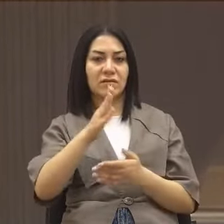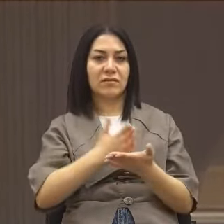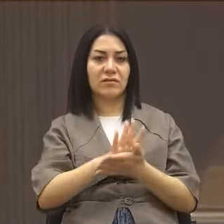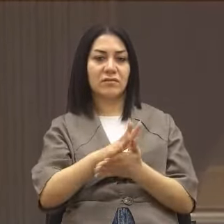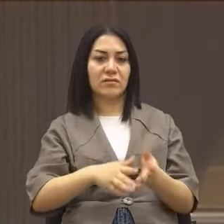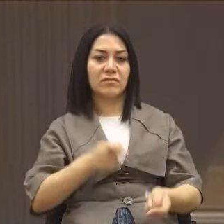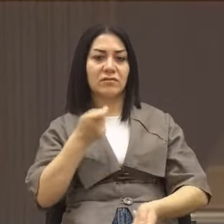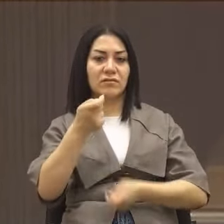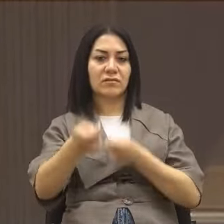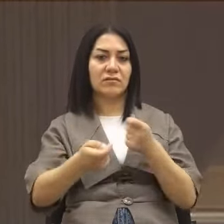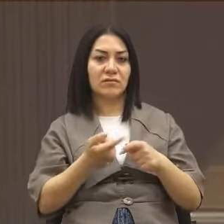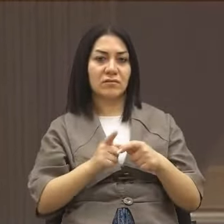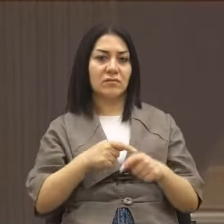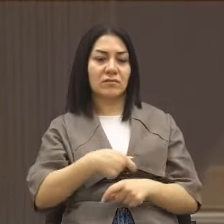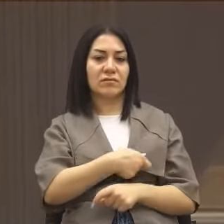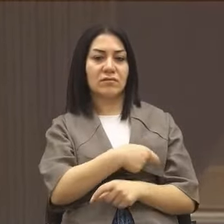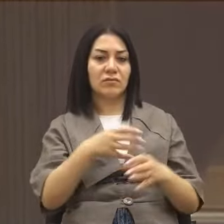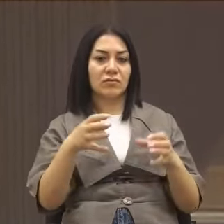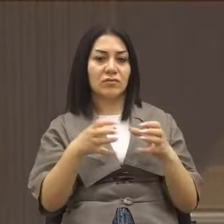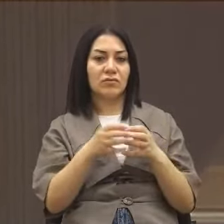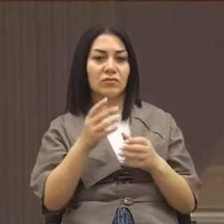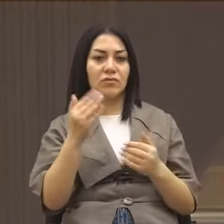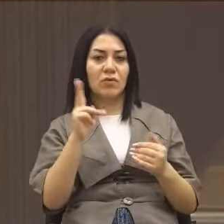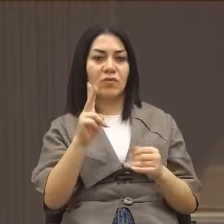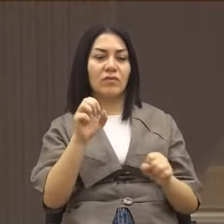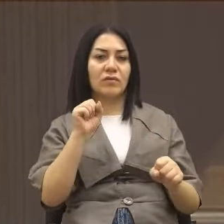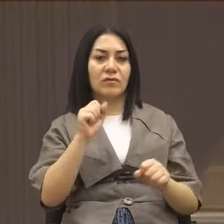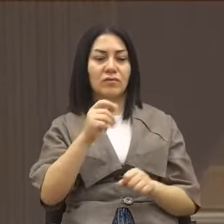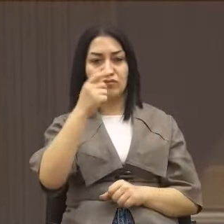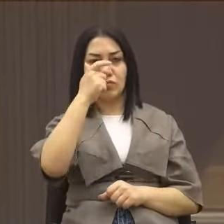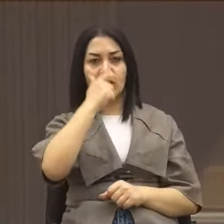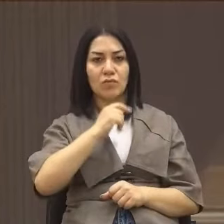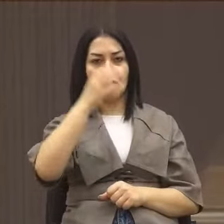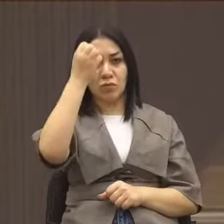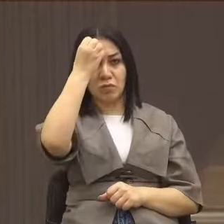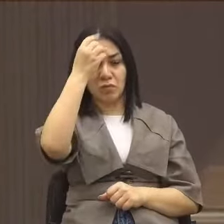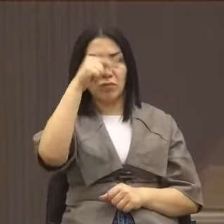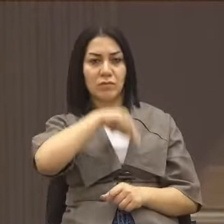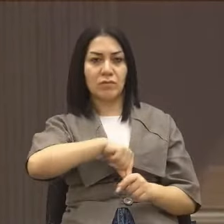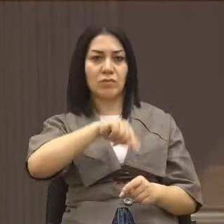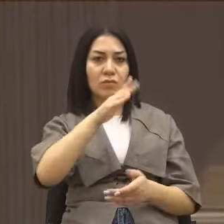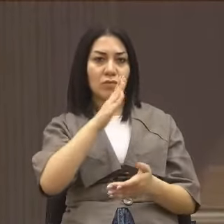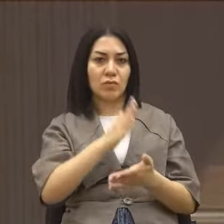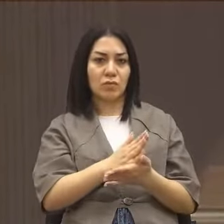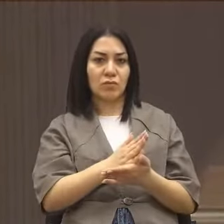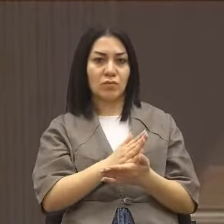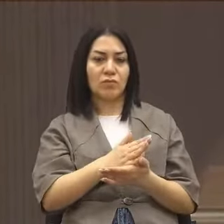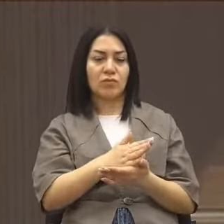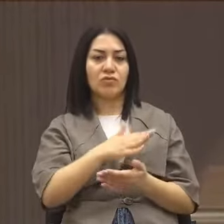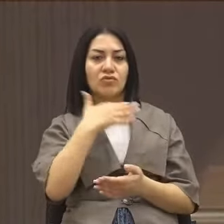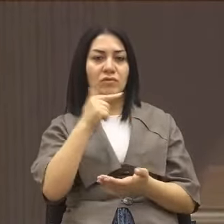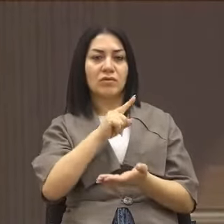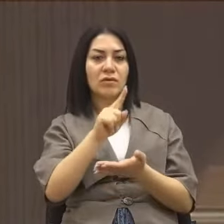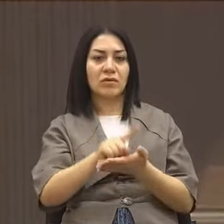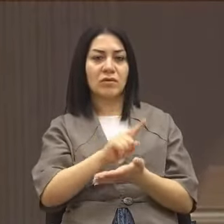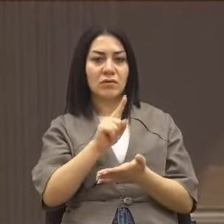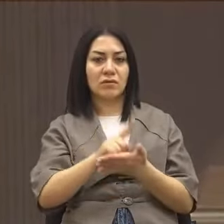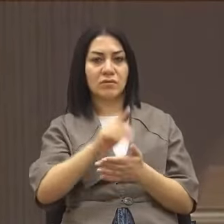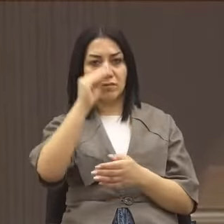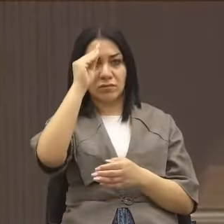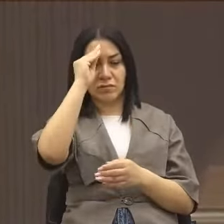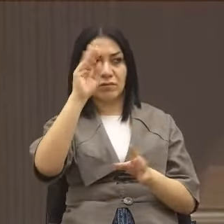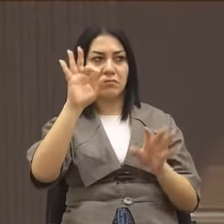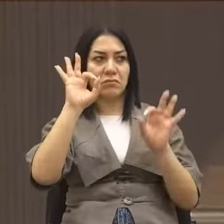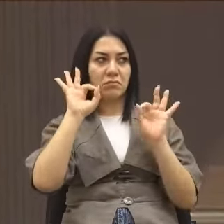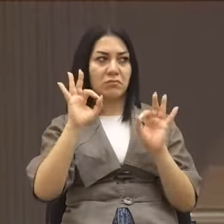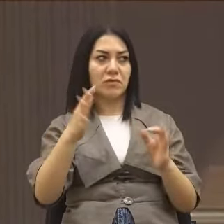ներկայացնող այն ուժերին, որոնք առաջնորդվեն քաղաքակիրթ արժեքներով եւ վերոնշյալ հարցերի նկատմամբ համարժեք